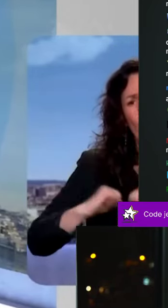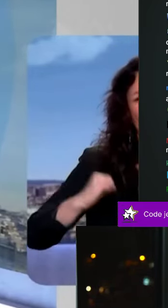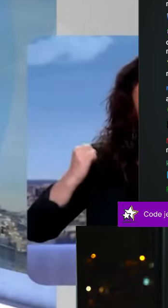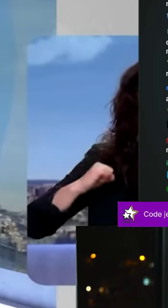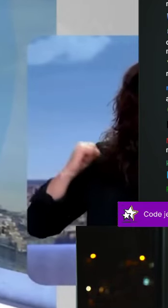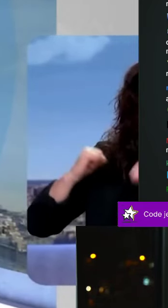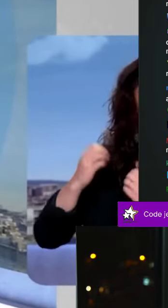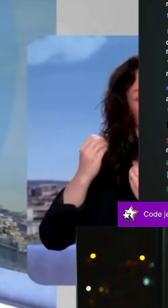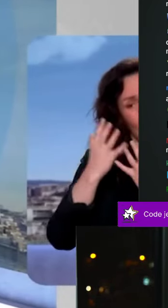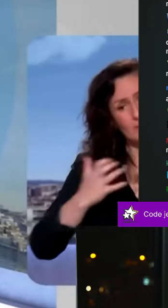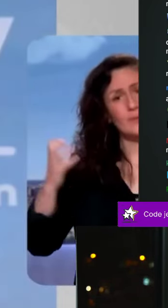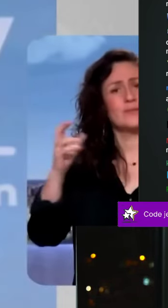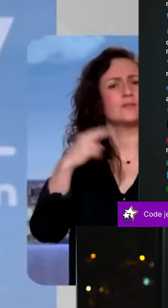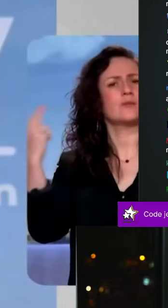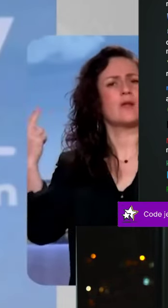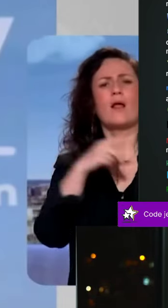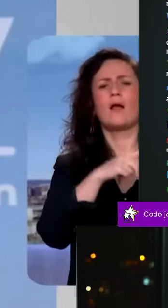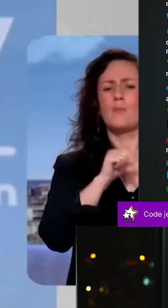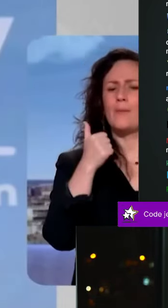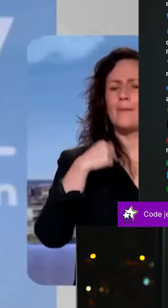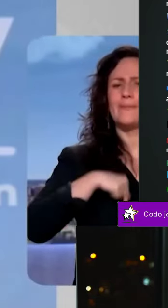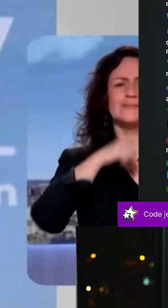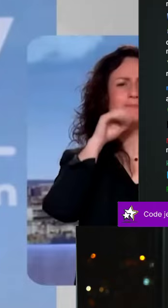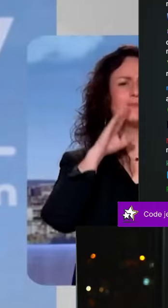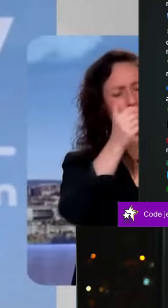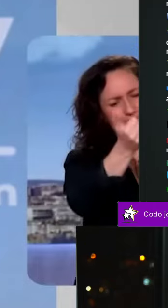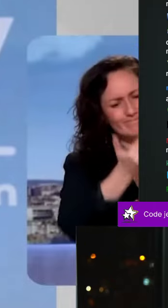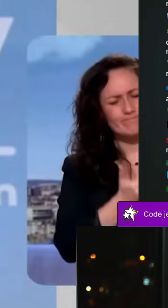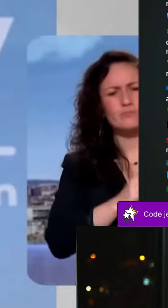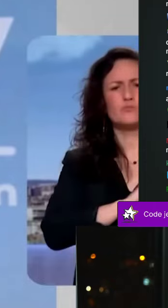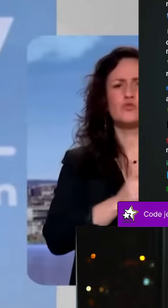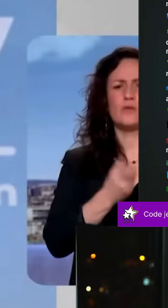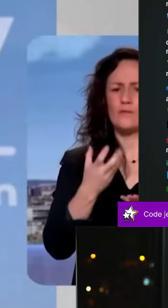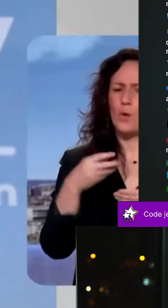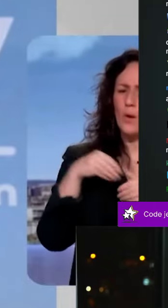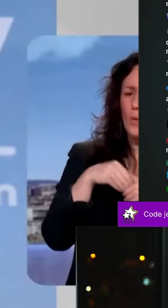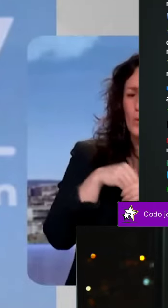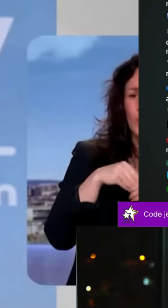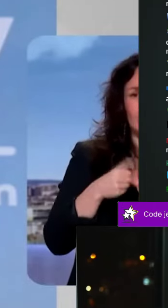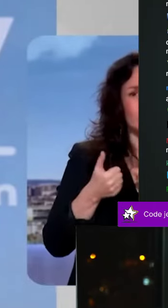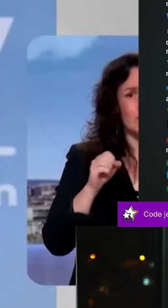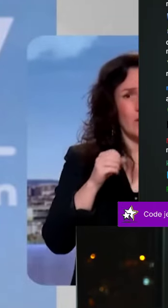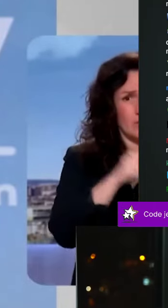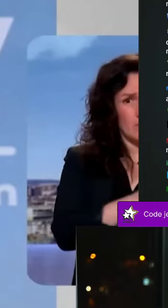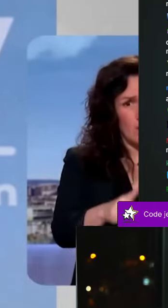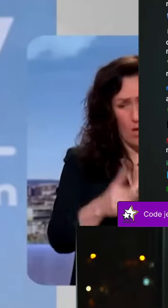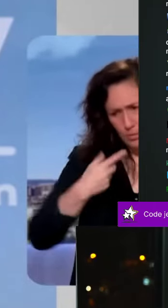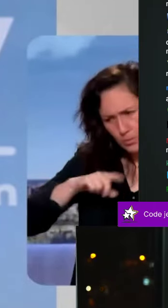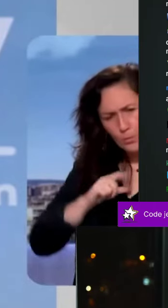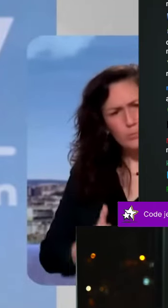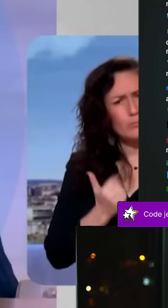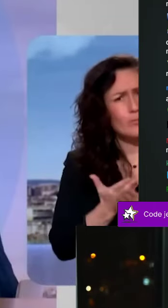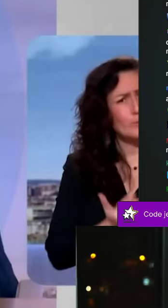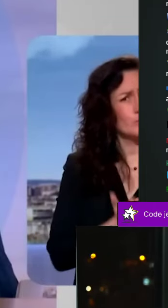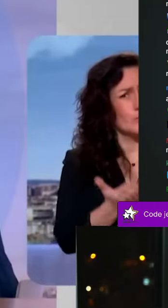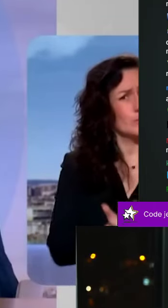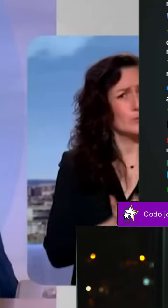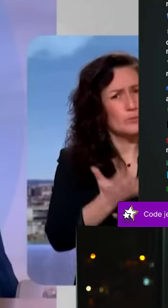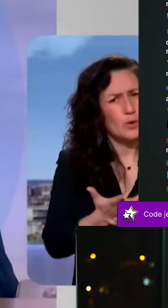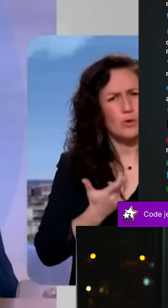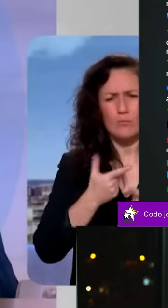table un budget dans lequel il a dit je vaux faire 60 milliards d'euros d'économie nous avons déposé des amendements nous avons mené le débat